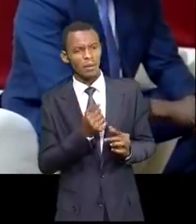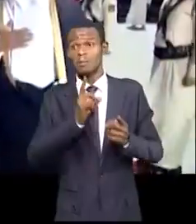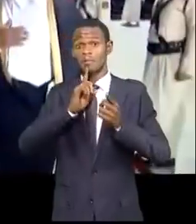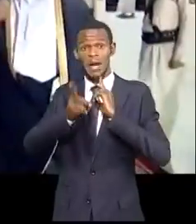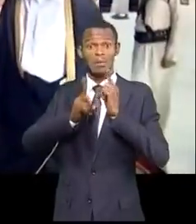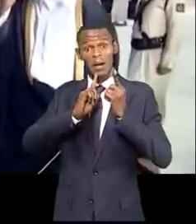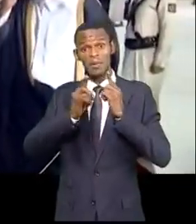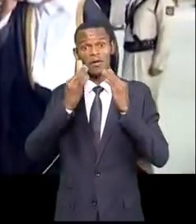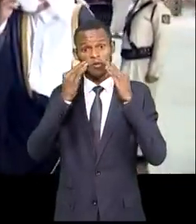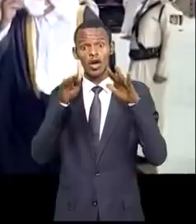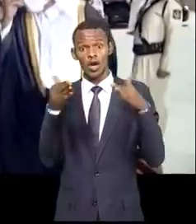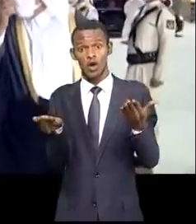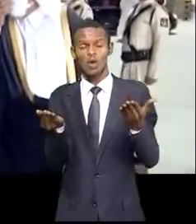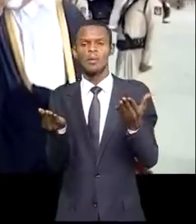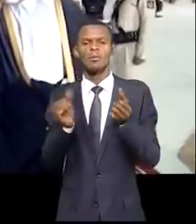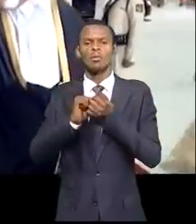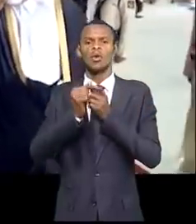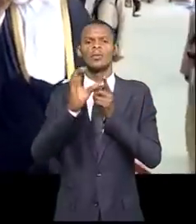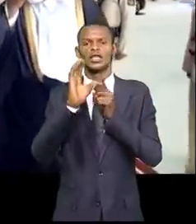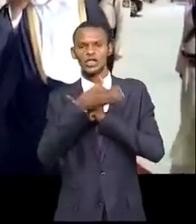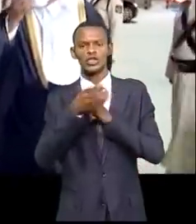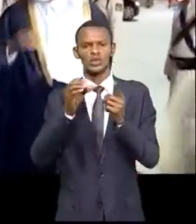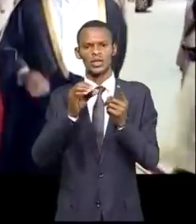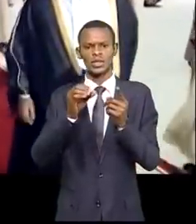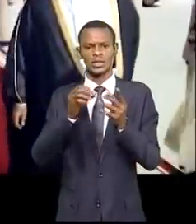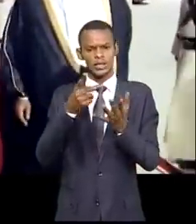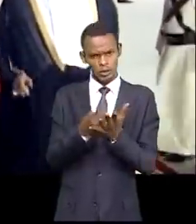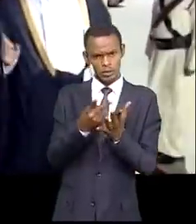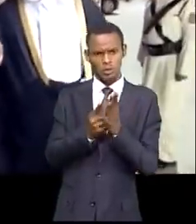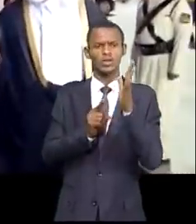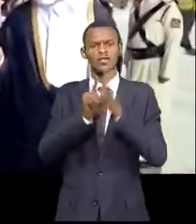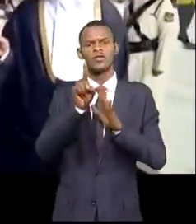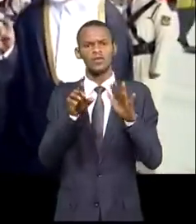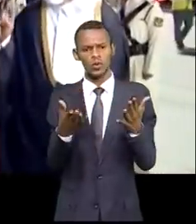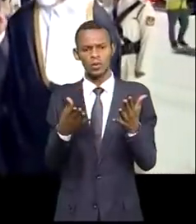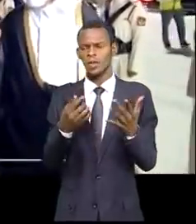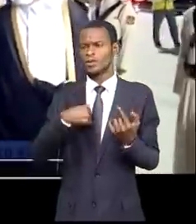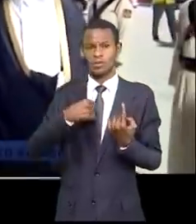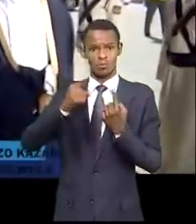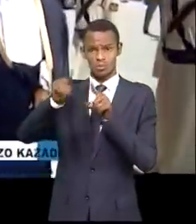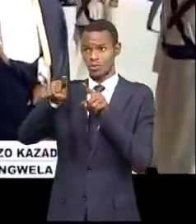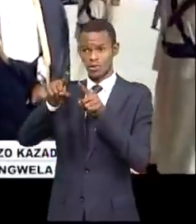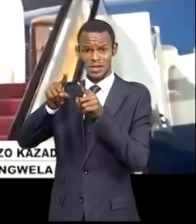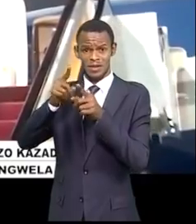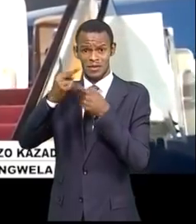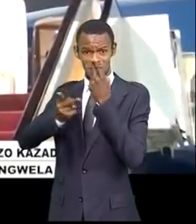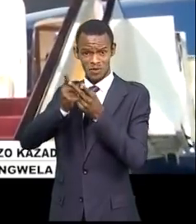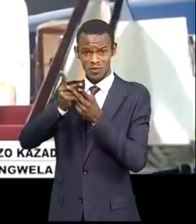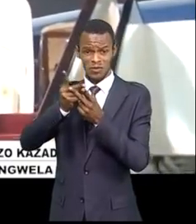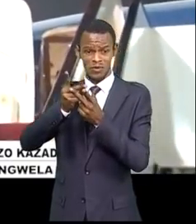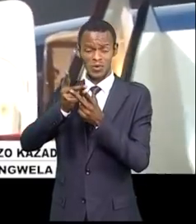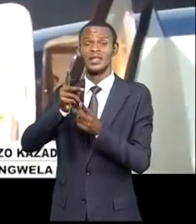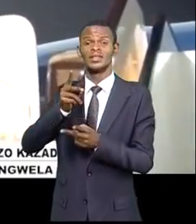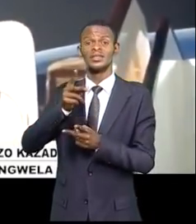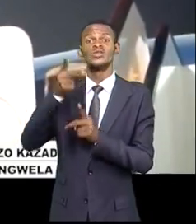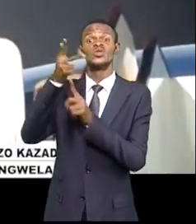et le leadership satisfait des résultats des ses contacts au terme d'un séjour de 72 heures à doha au qatar félix-antoine